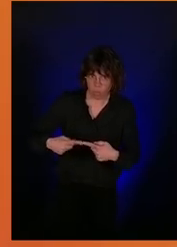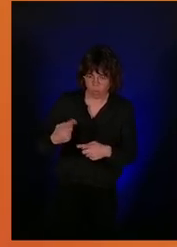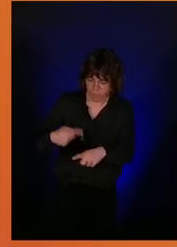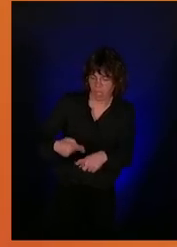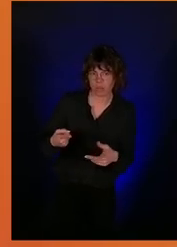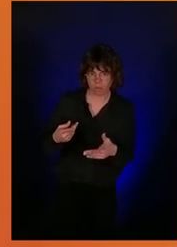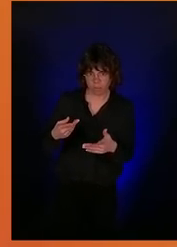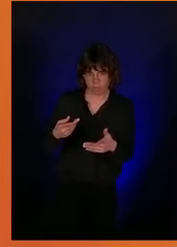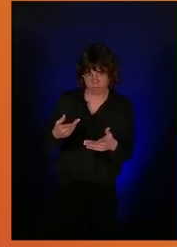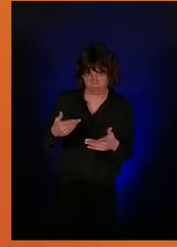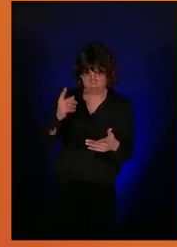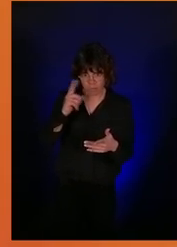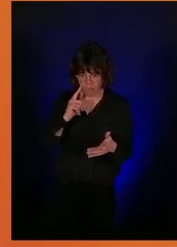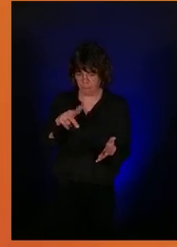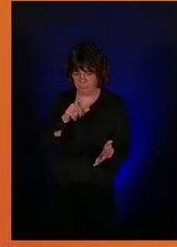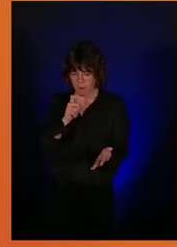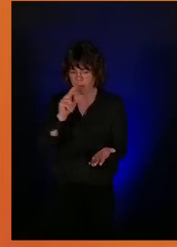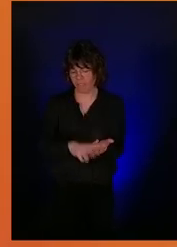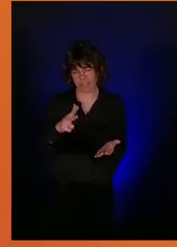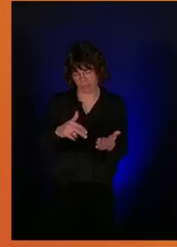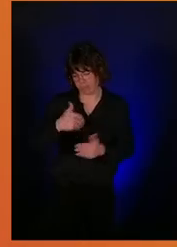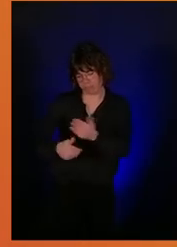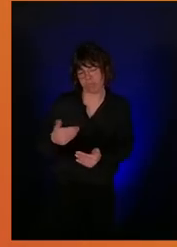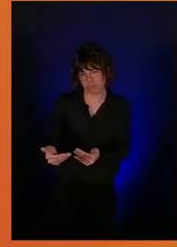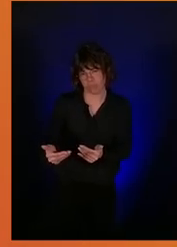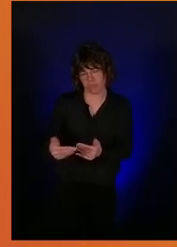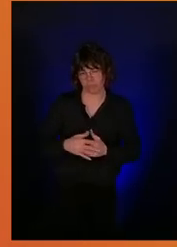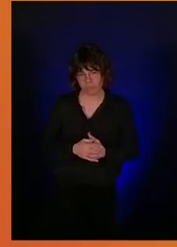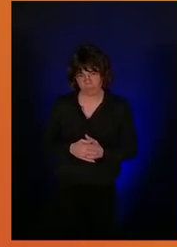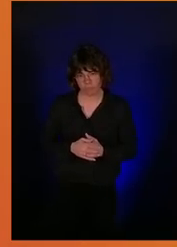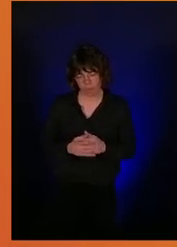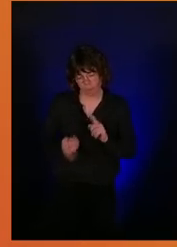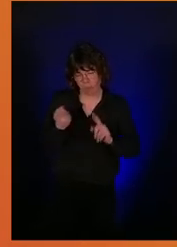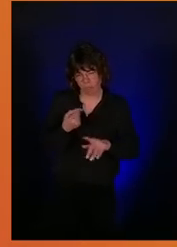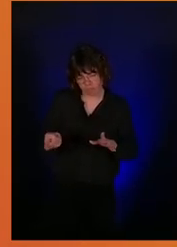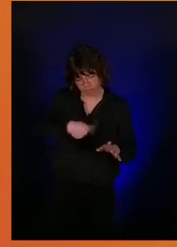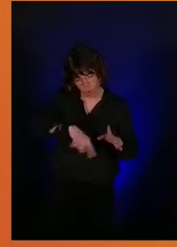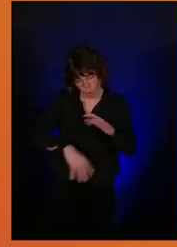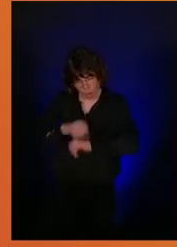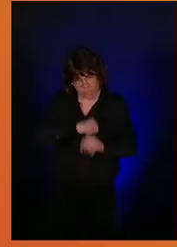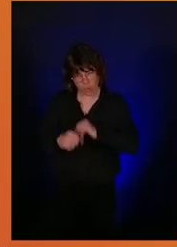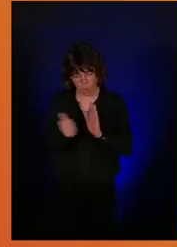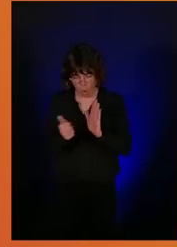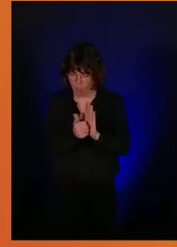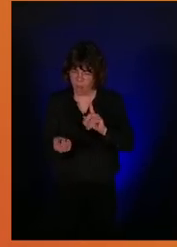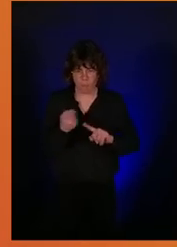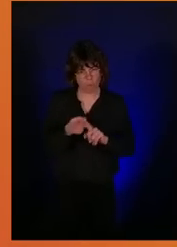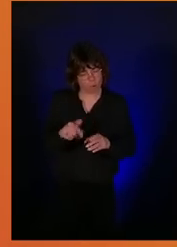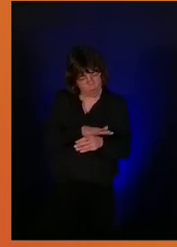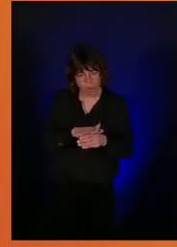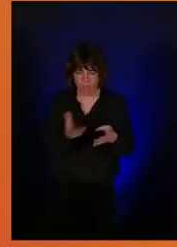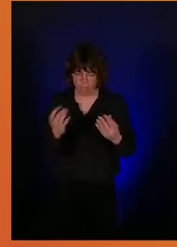cours du fait de sa non-réalisation. Il est nécessaire que nos organisations jouent pleinement leur rôle et contribuent aux